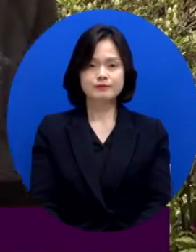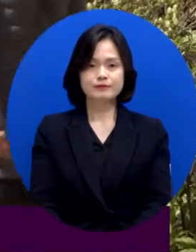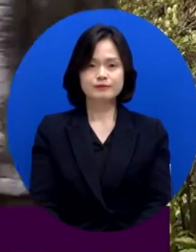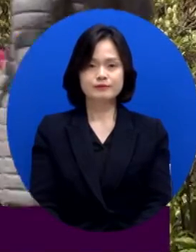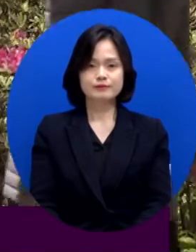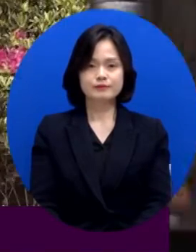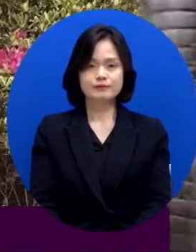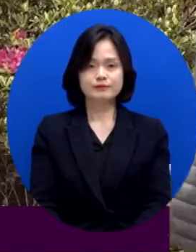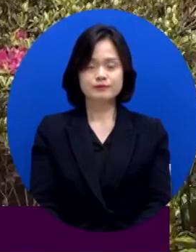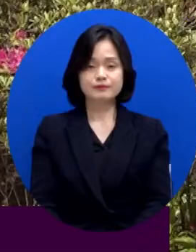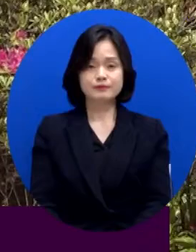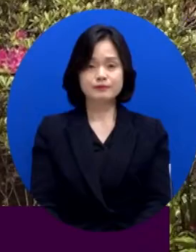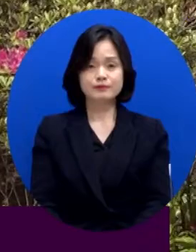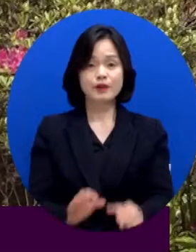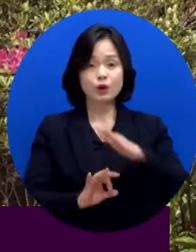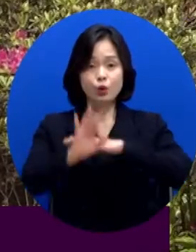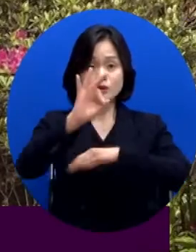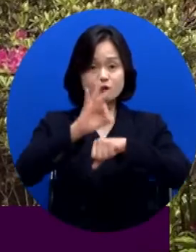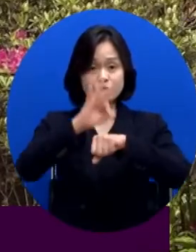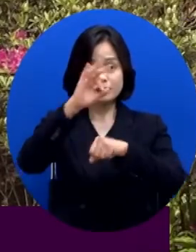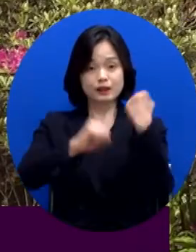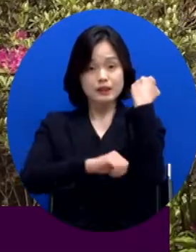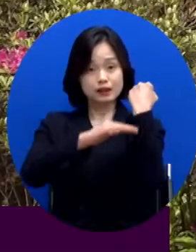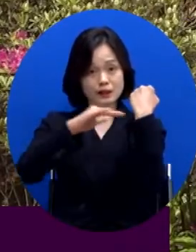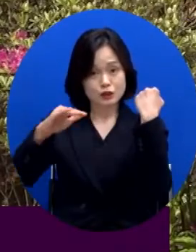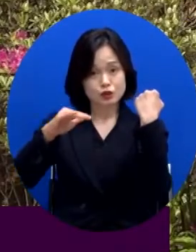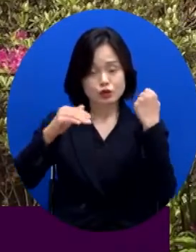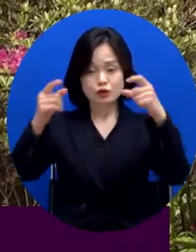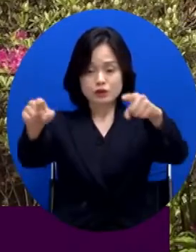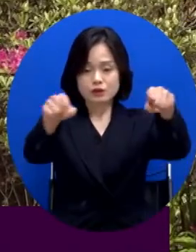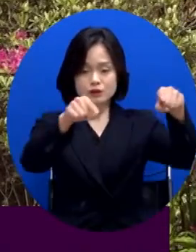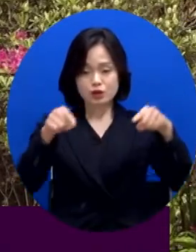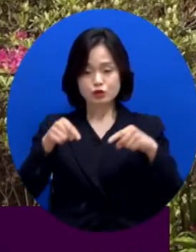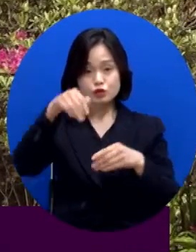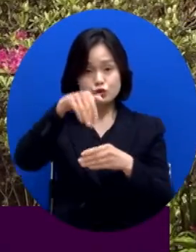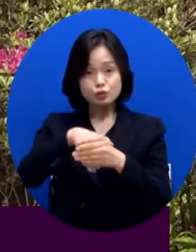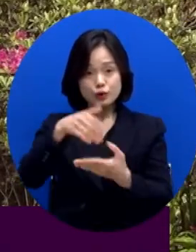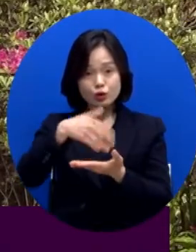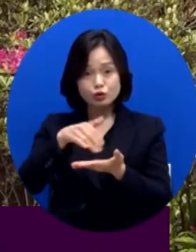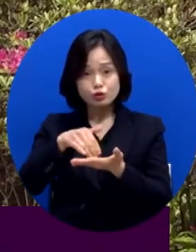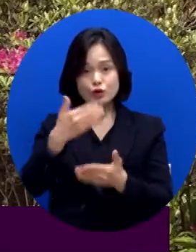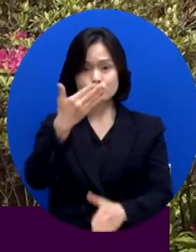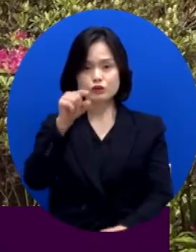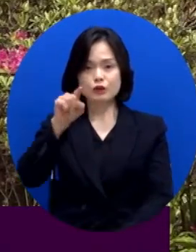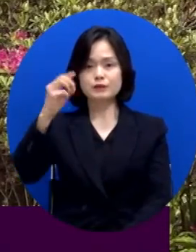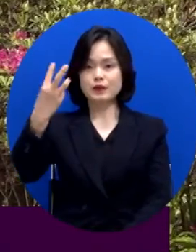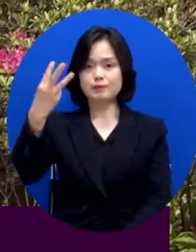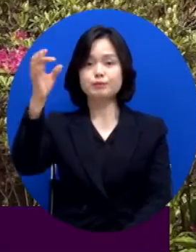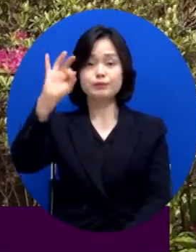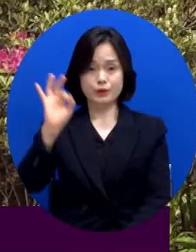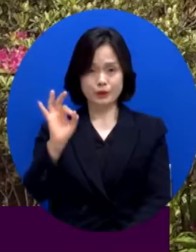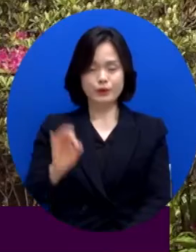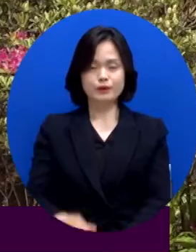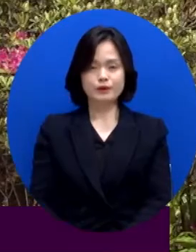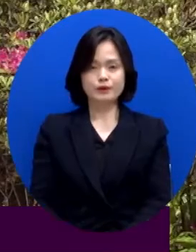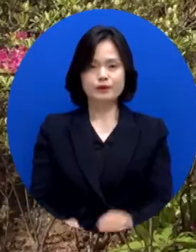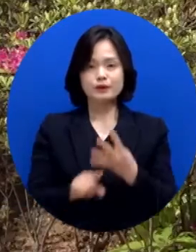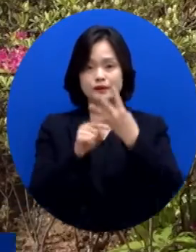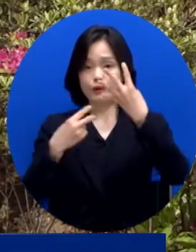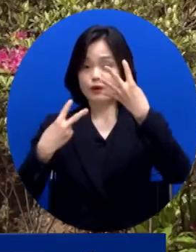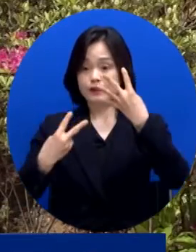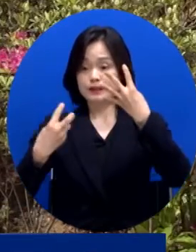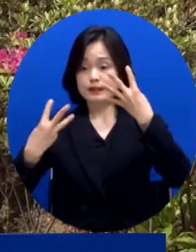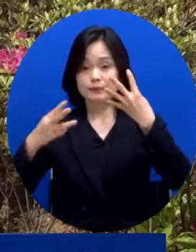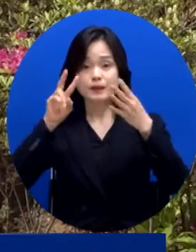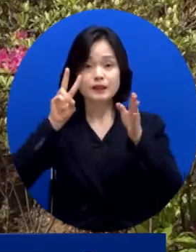네, 1시간 전인 오전 10시를 기준으로 전국 투표율은 9.3%입니다. 앞서 지난 2일과 3일